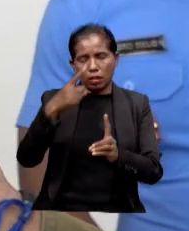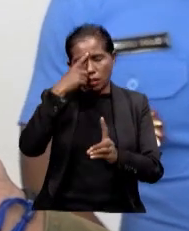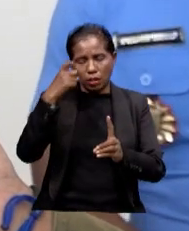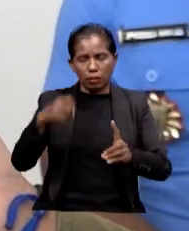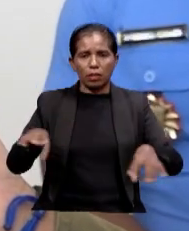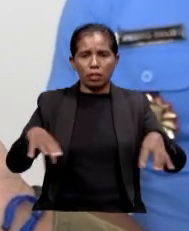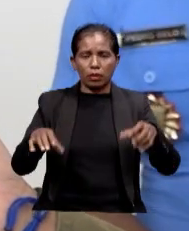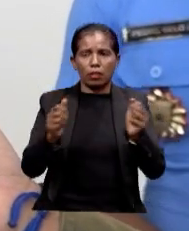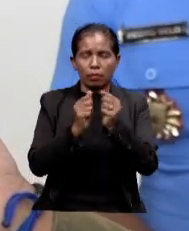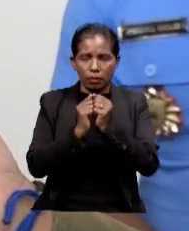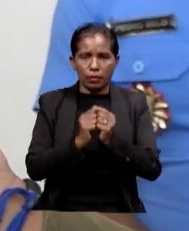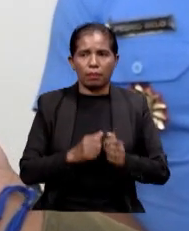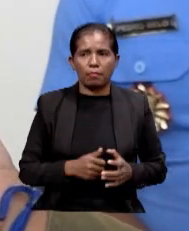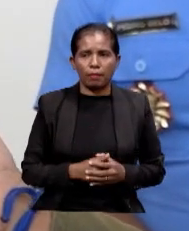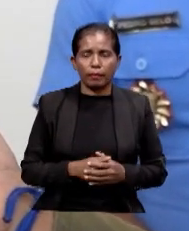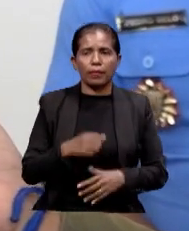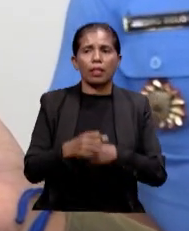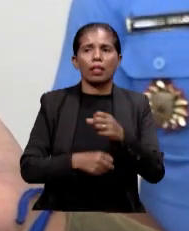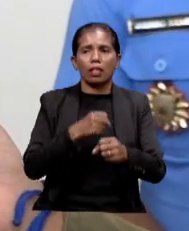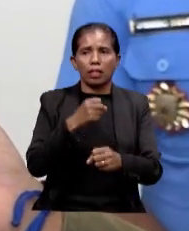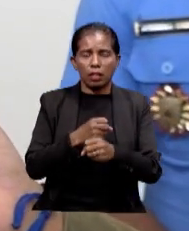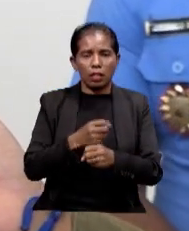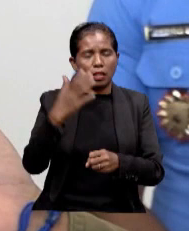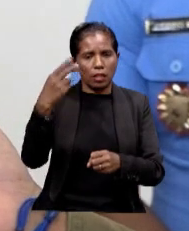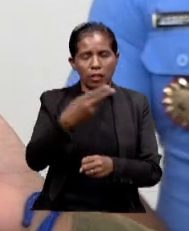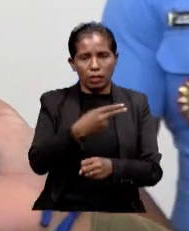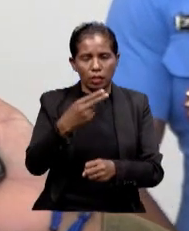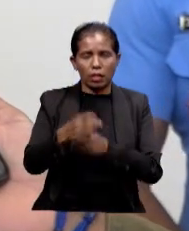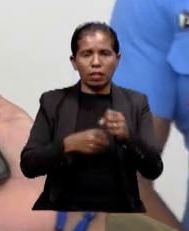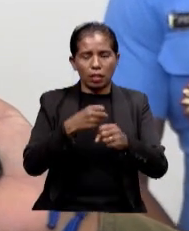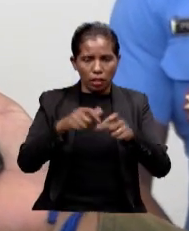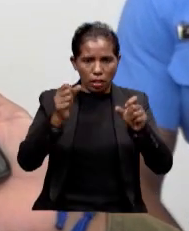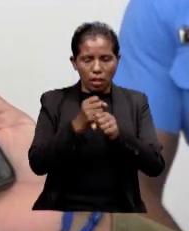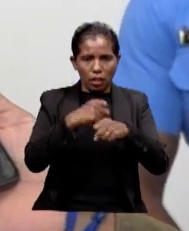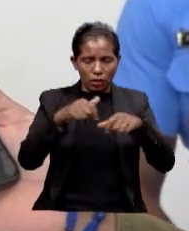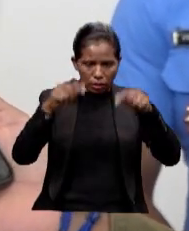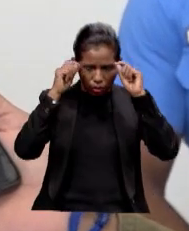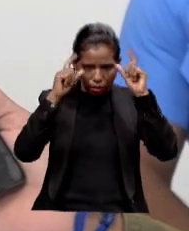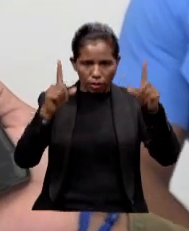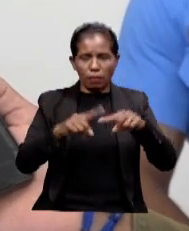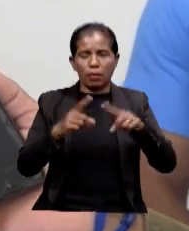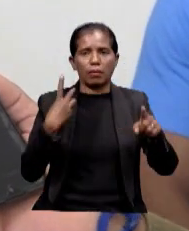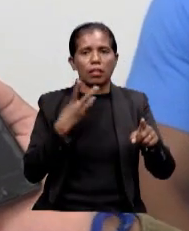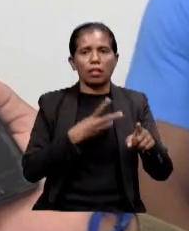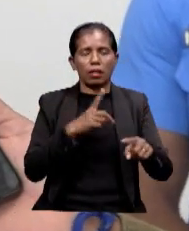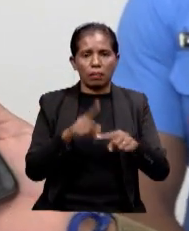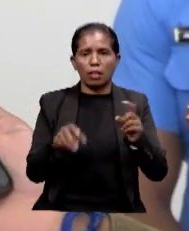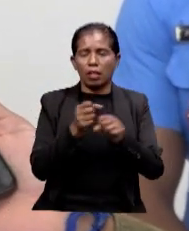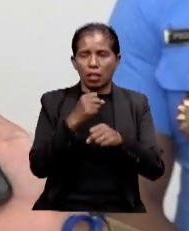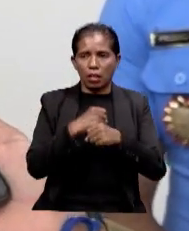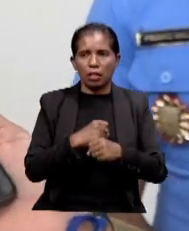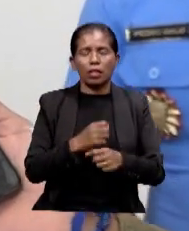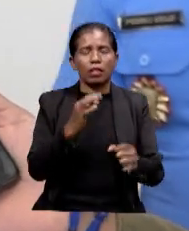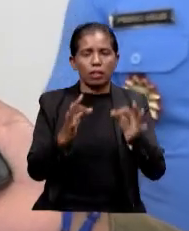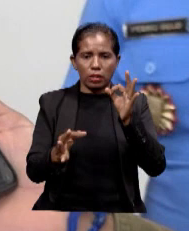korune ateten tinang ida halo ya parte Indonesia nian tinang da halo Timor nian mai be tela consegue halo dane. Mas